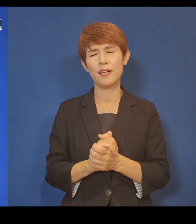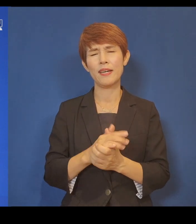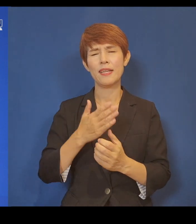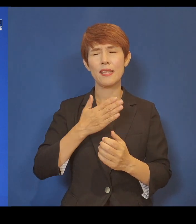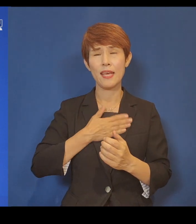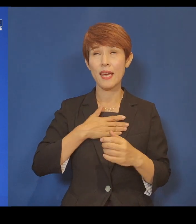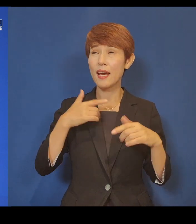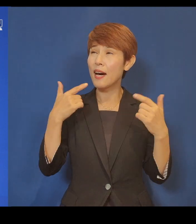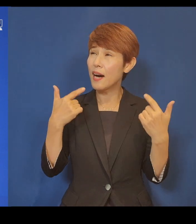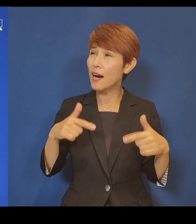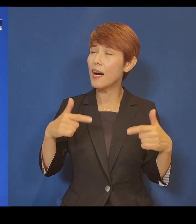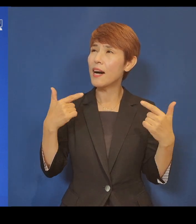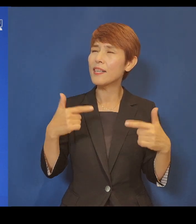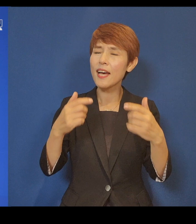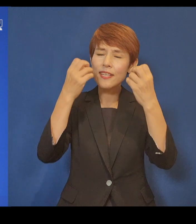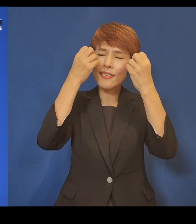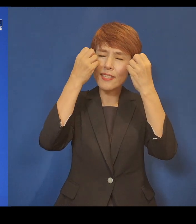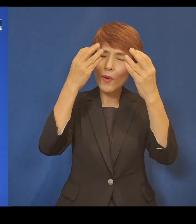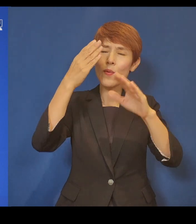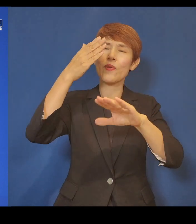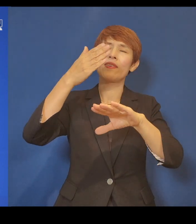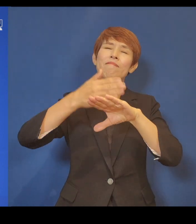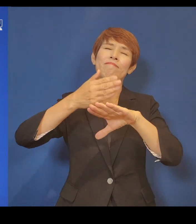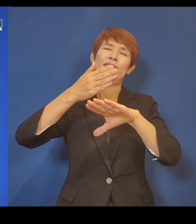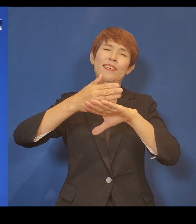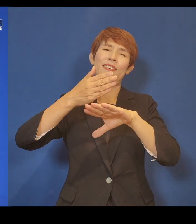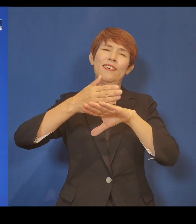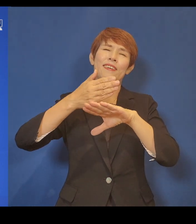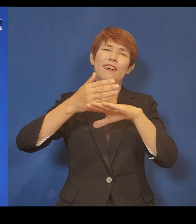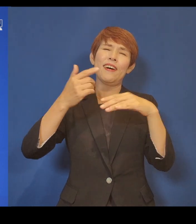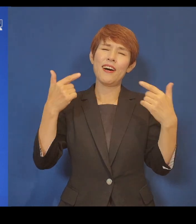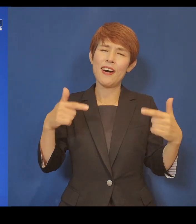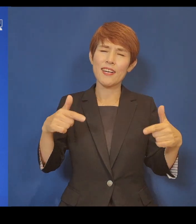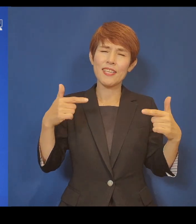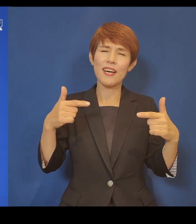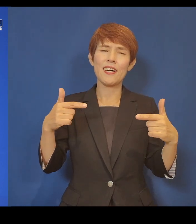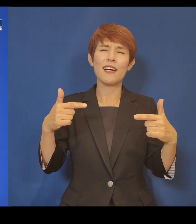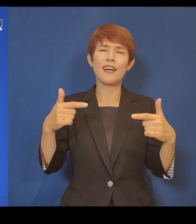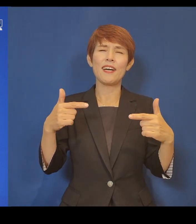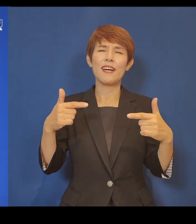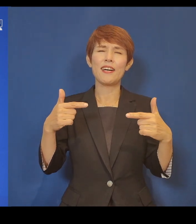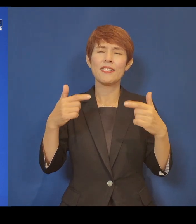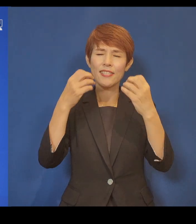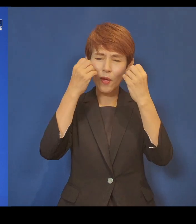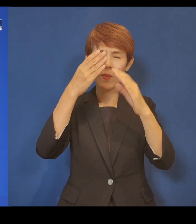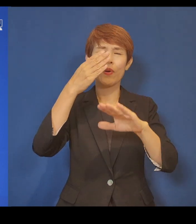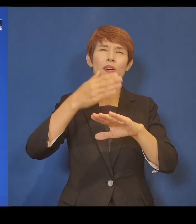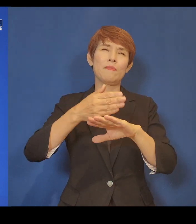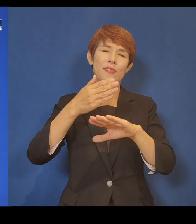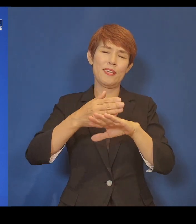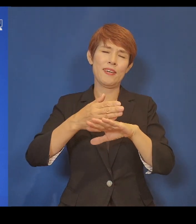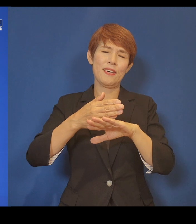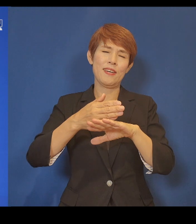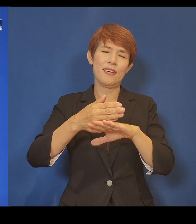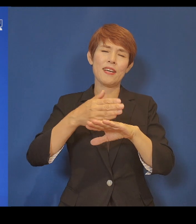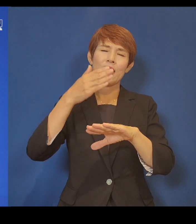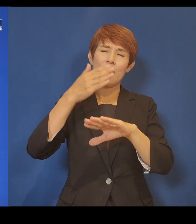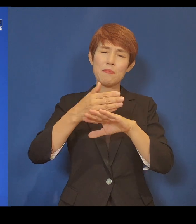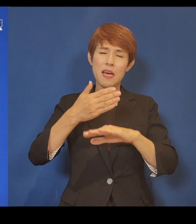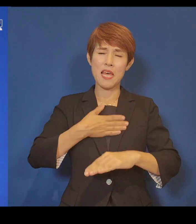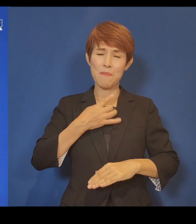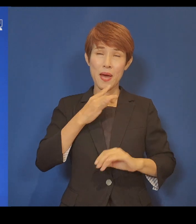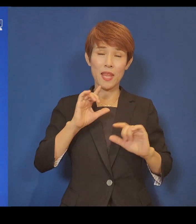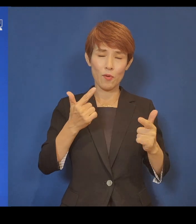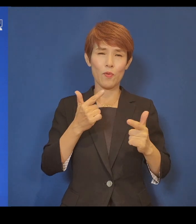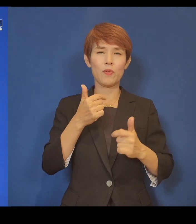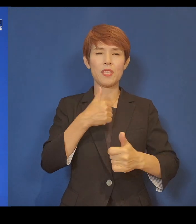나의 날들이 늘 새로운 감사로, 늘 다함이 없는 감사로, 감사가 나에게만 있지